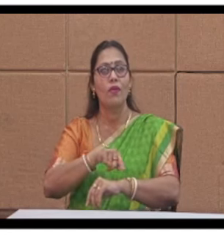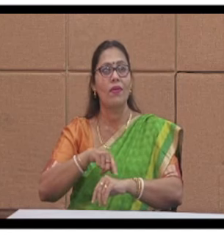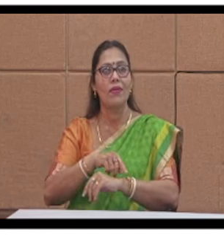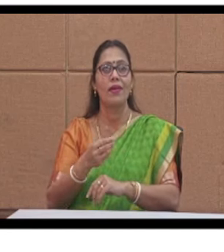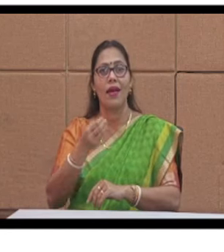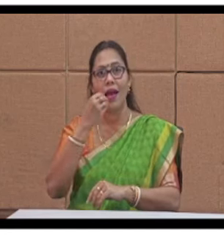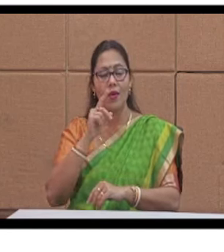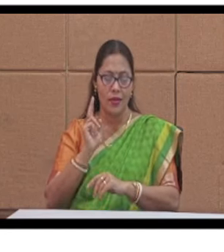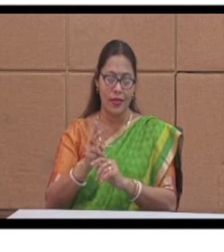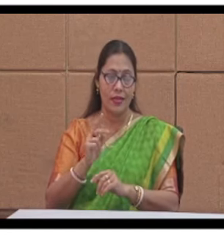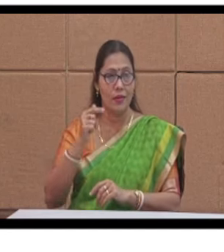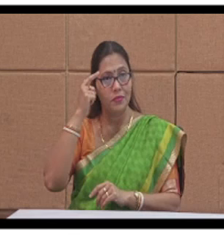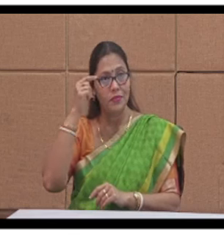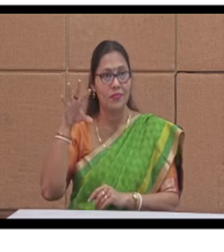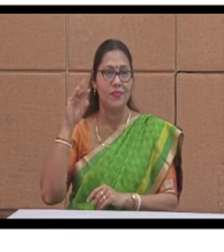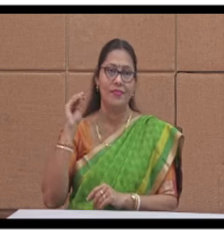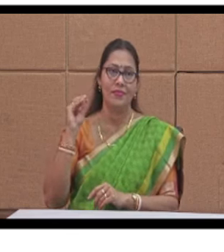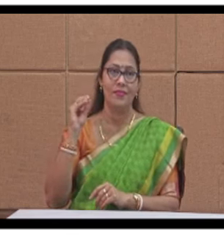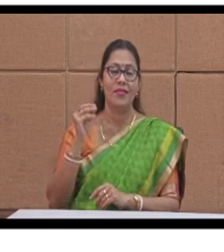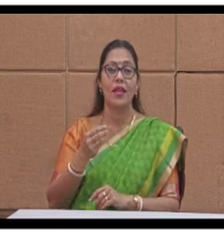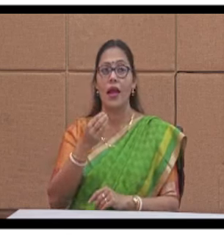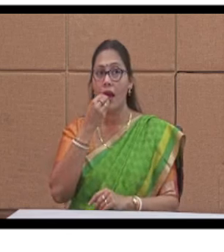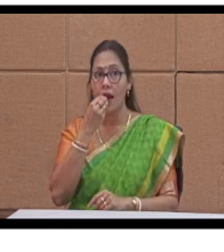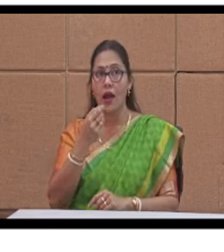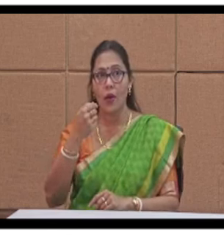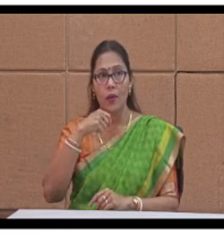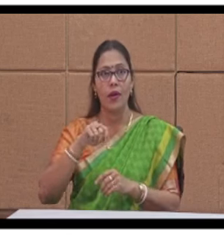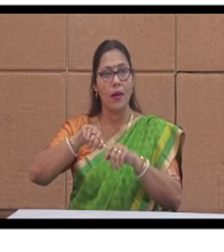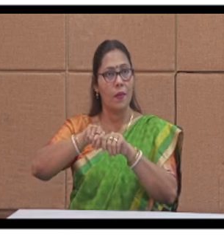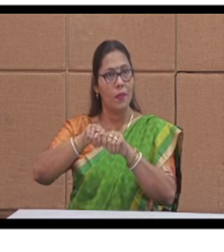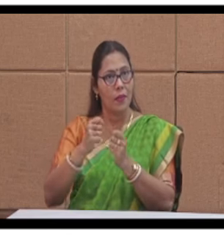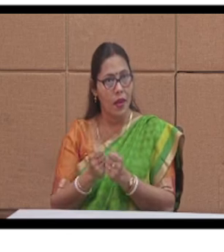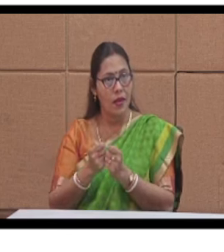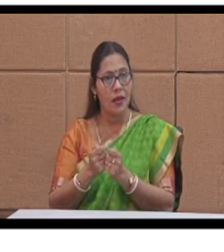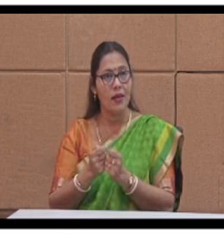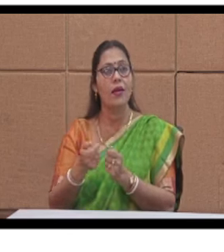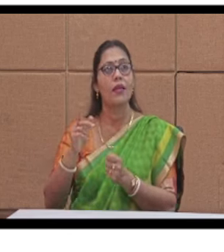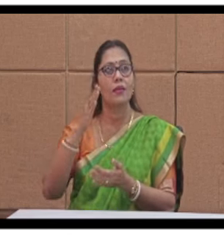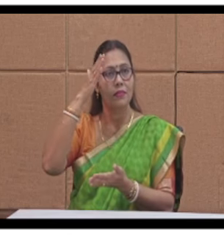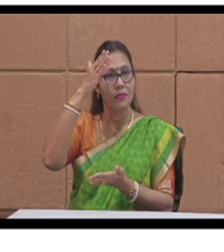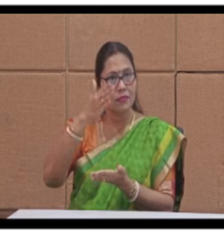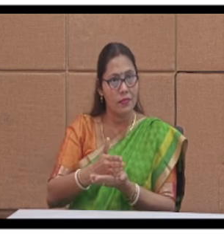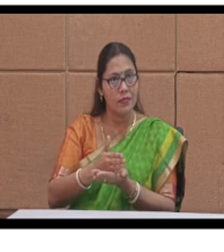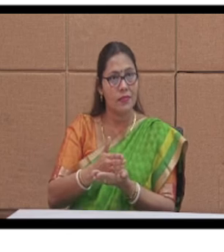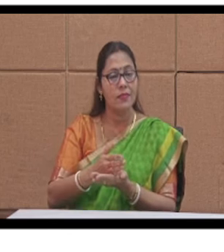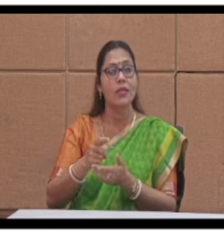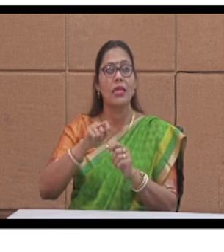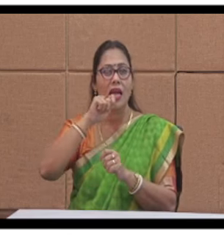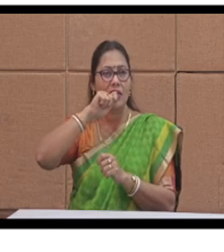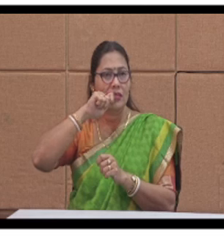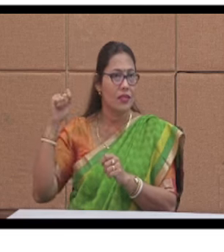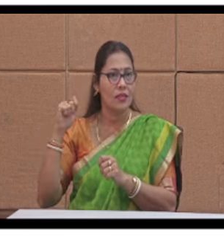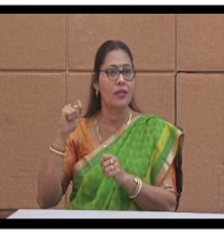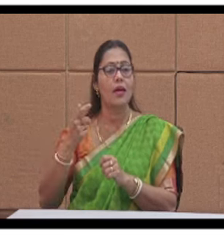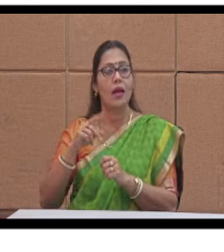থাকো আরেকবার বুঝে নাও খাদ্য তুমি ভেঙে ফেলবে কেটে ফেলবে ছিড়ে